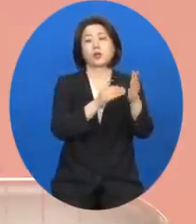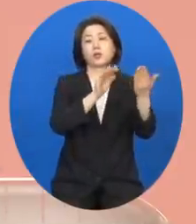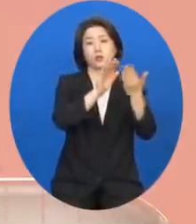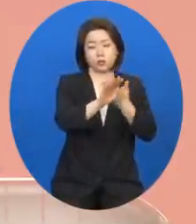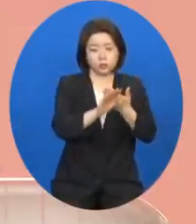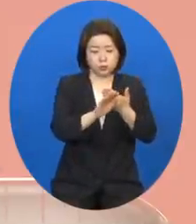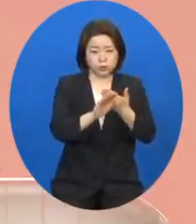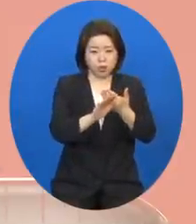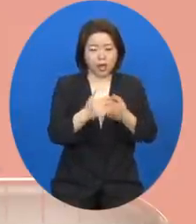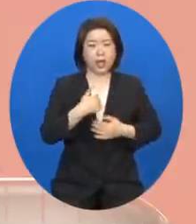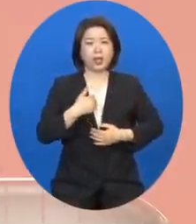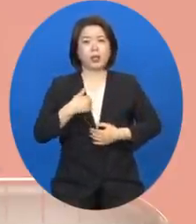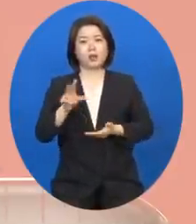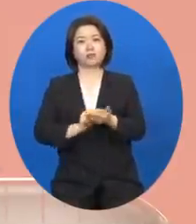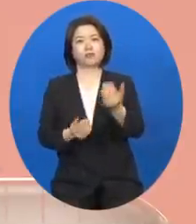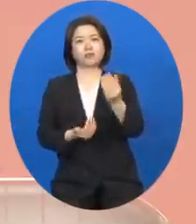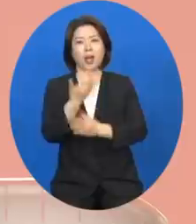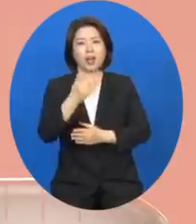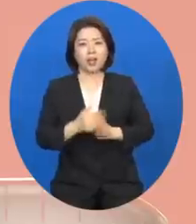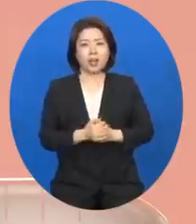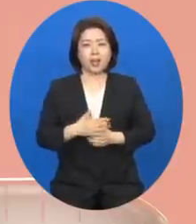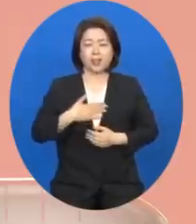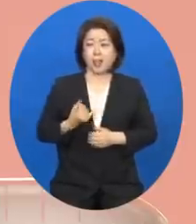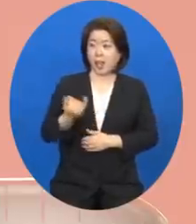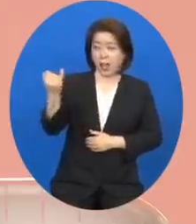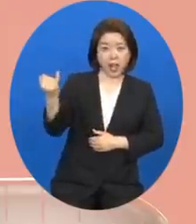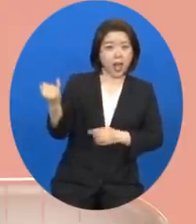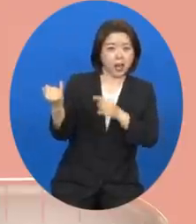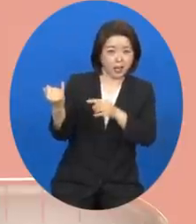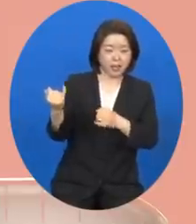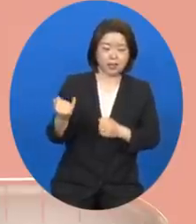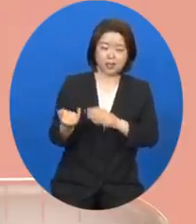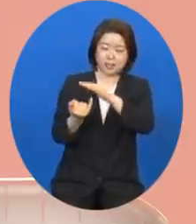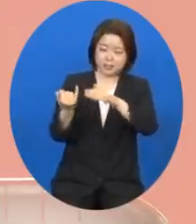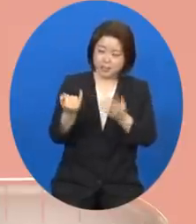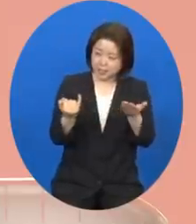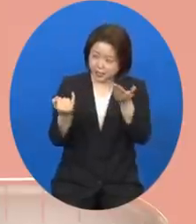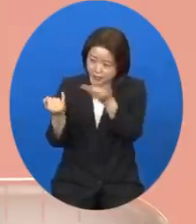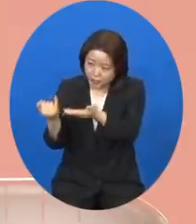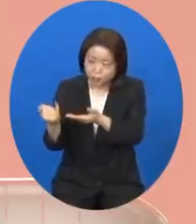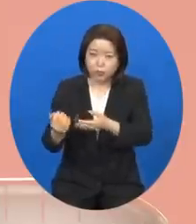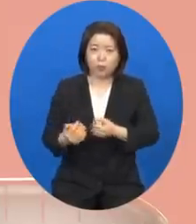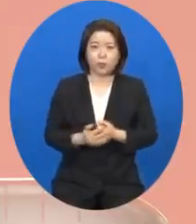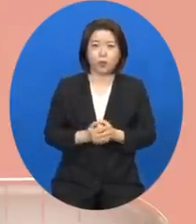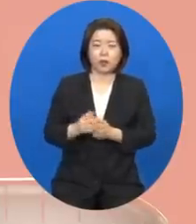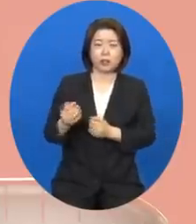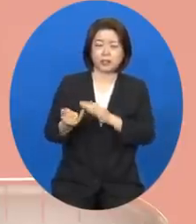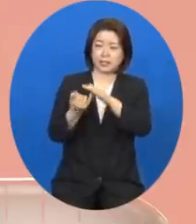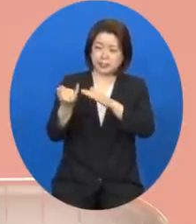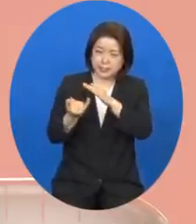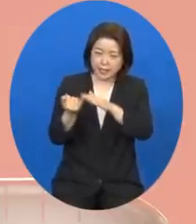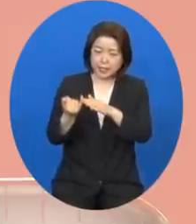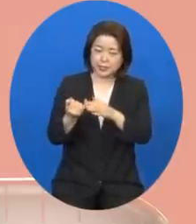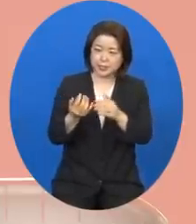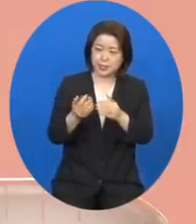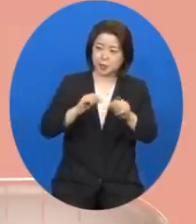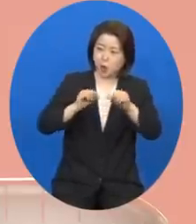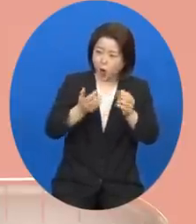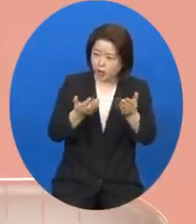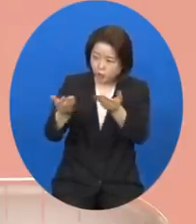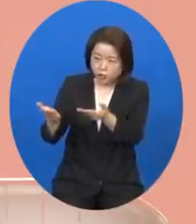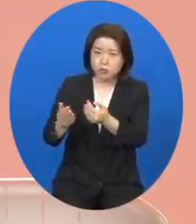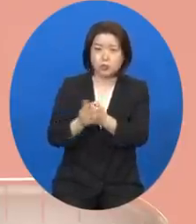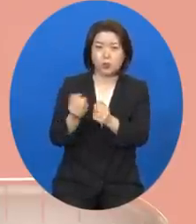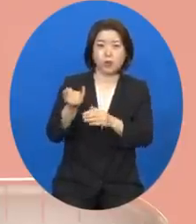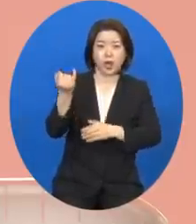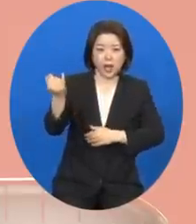문제가 되더라고요. 제가 제 아내에게 사랑을 표현하고 그렇게 사랑스럽게 이렇게 대하고